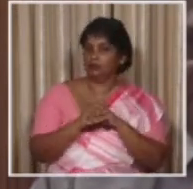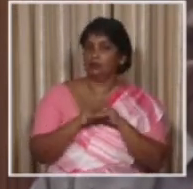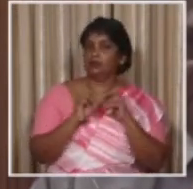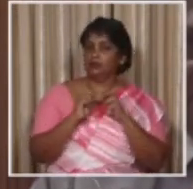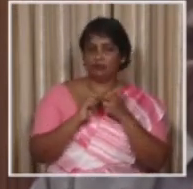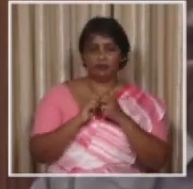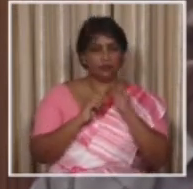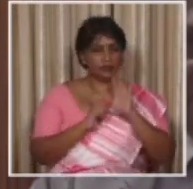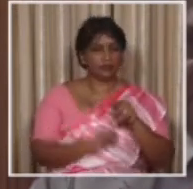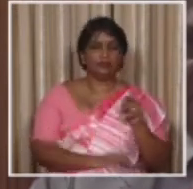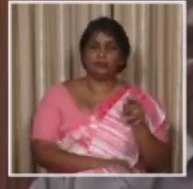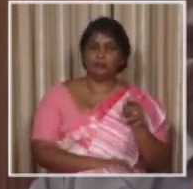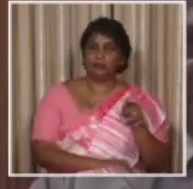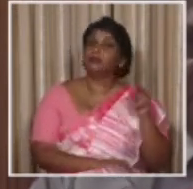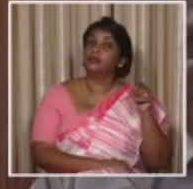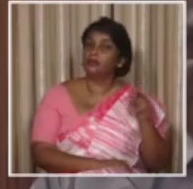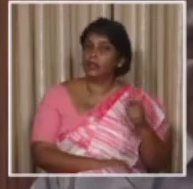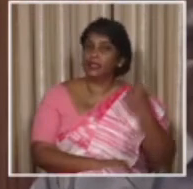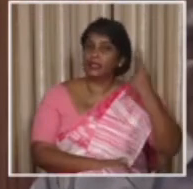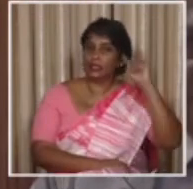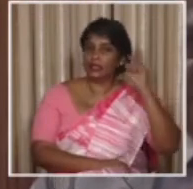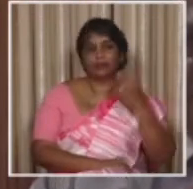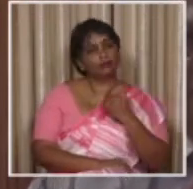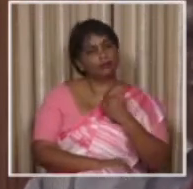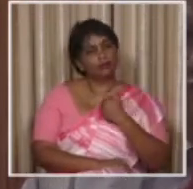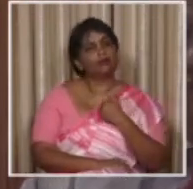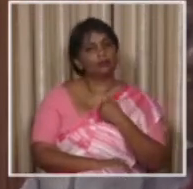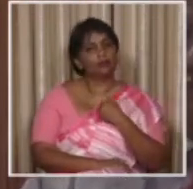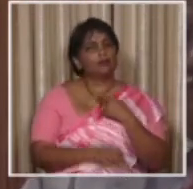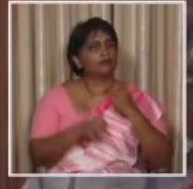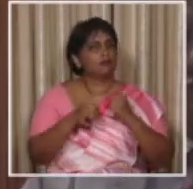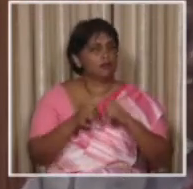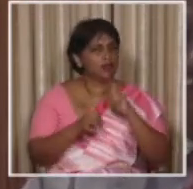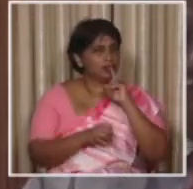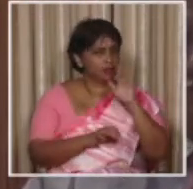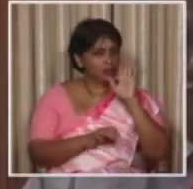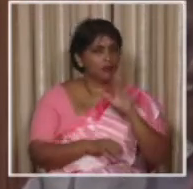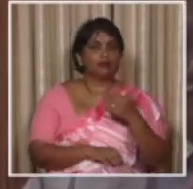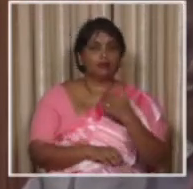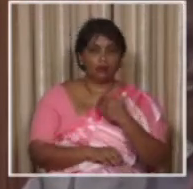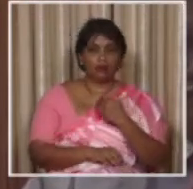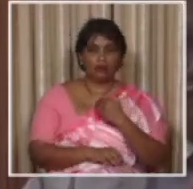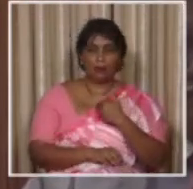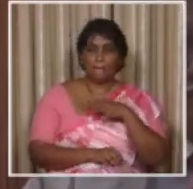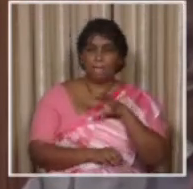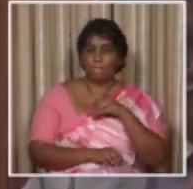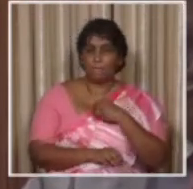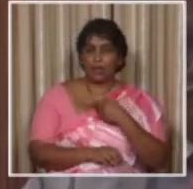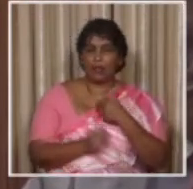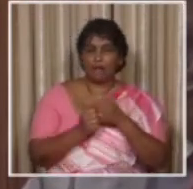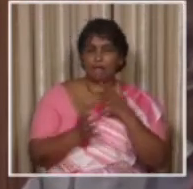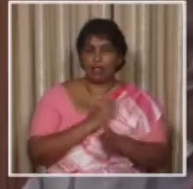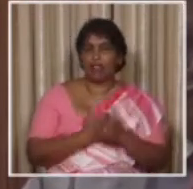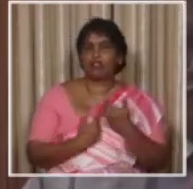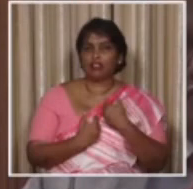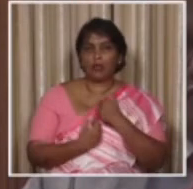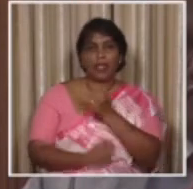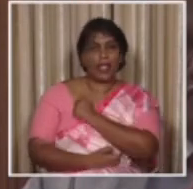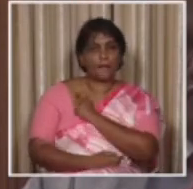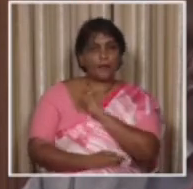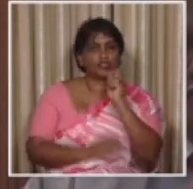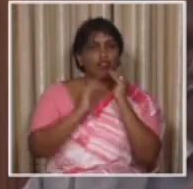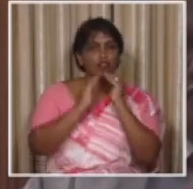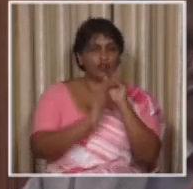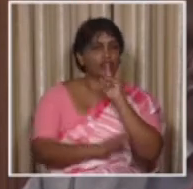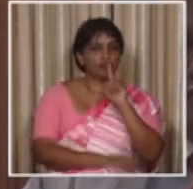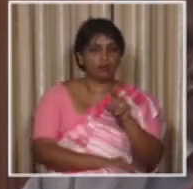වෙන තත්ත්වයක් මතුවලා තියෙනවා. ඊයේ මම ඔබතුමාගෙන් ප්‍රශ්නයක් මතු කරපු වෙලාවේ මගේ අතින් මම පිළිගන්නවා මගේ අතින් වැරද්දක් වුණා තානාපති කාර්යාලය